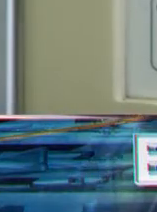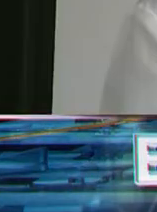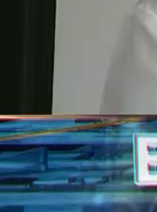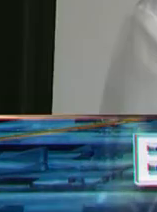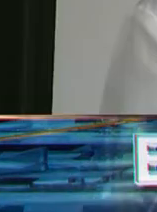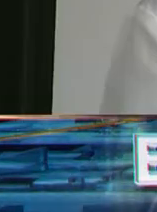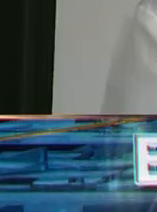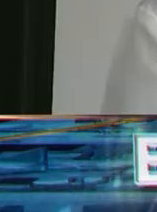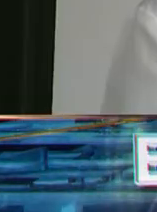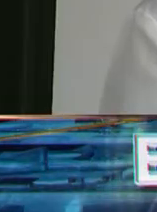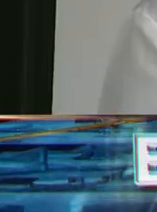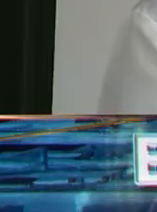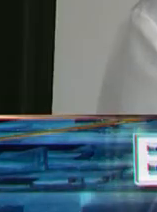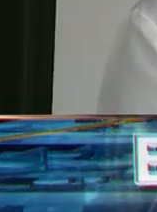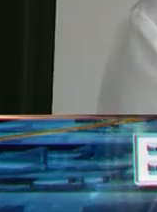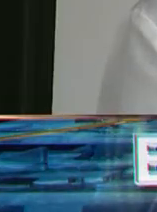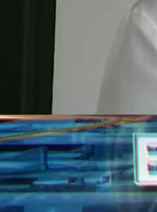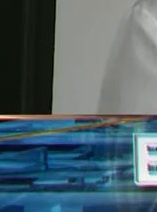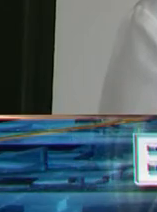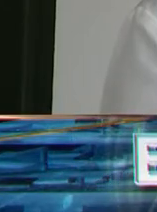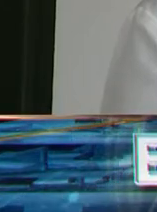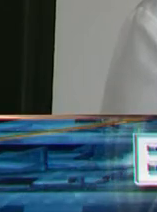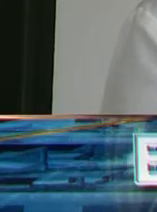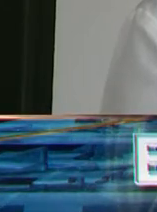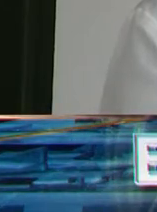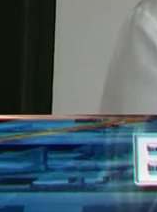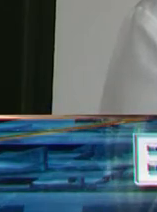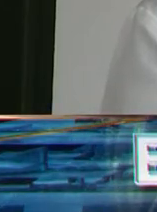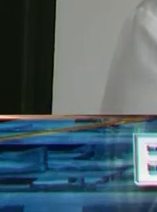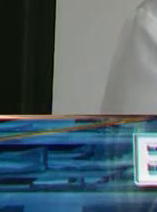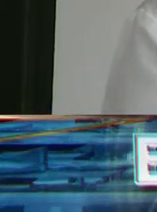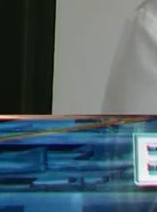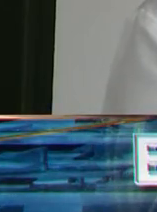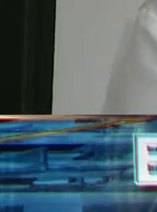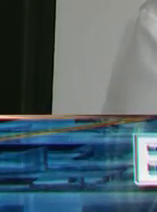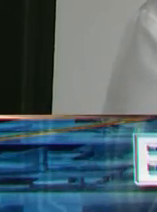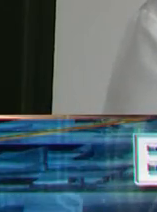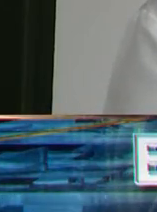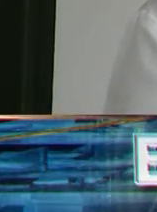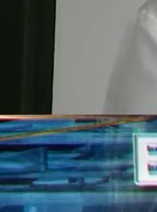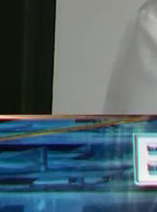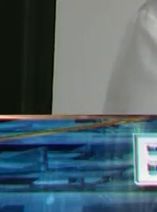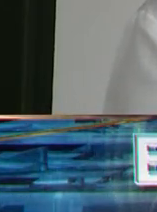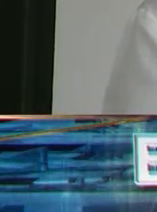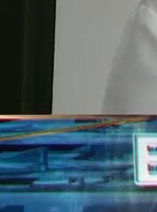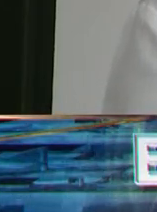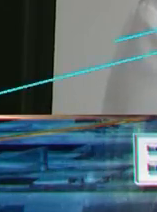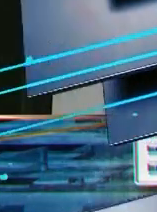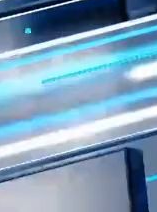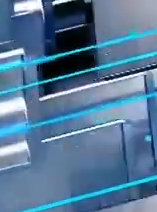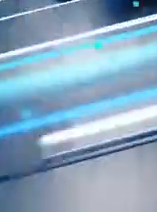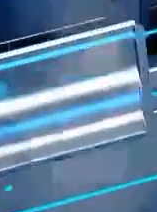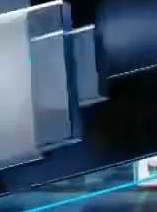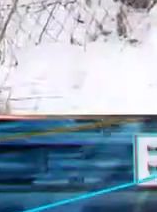келіпті. Қаңтар айында 540 бала дүниеге келді. Оның ішіндегі 5 босаныс егіз баламен босандырылды.